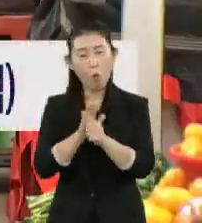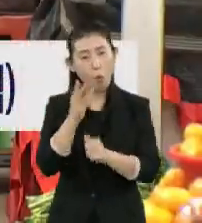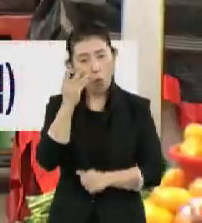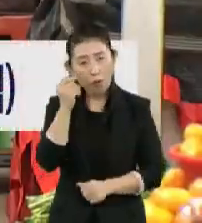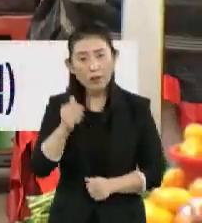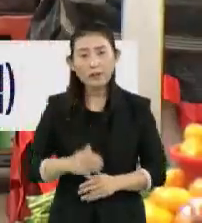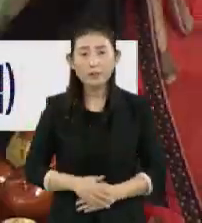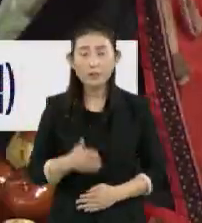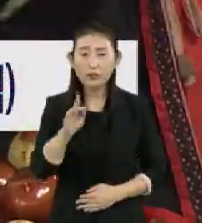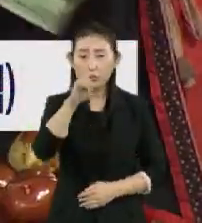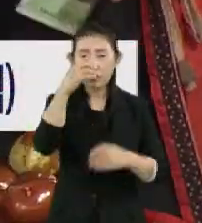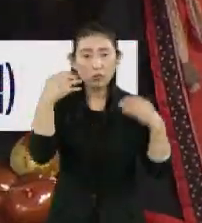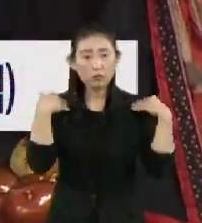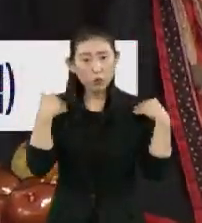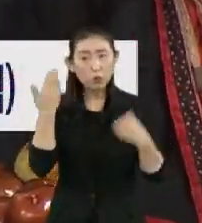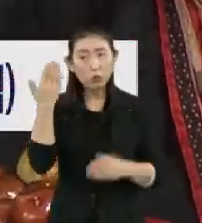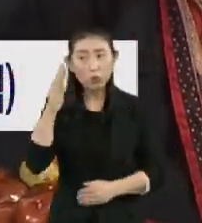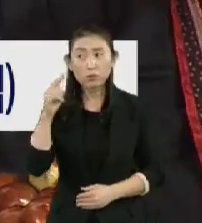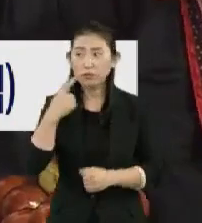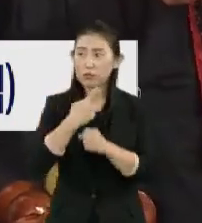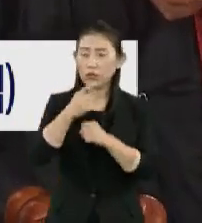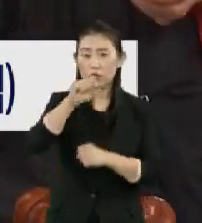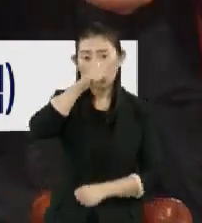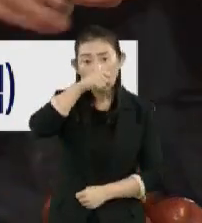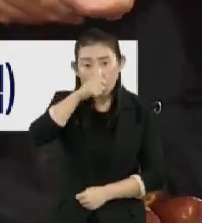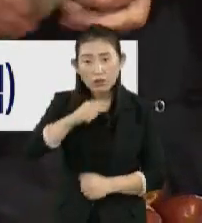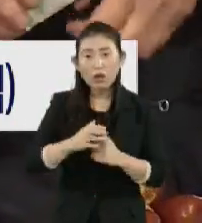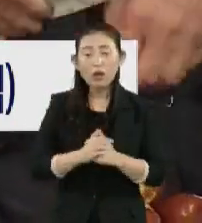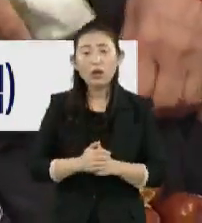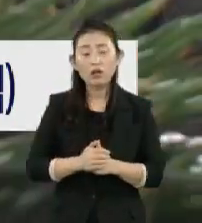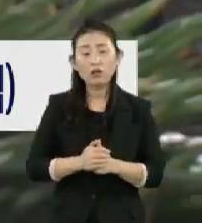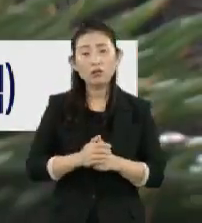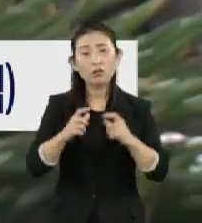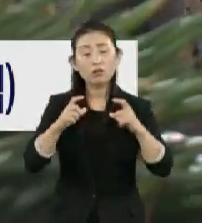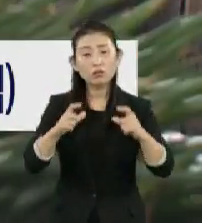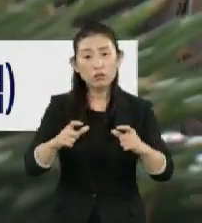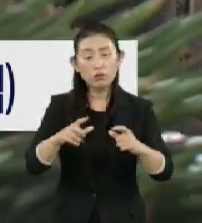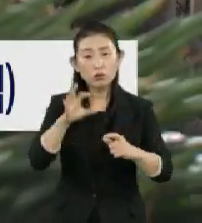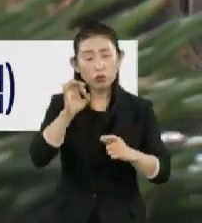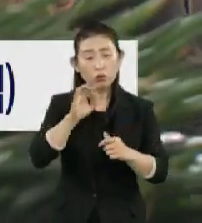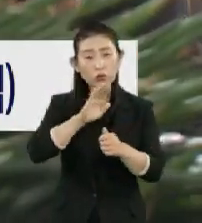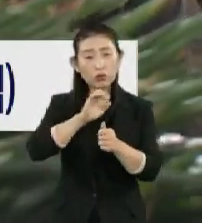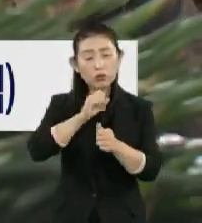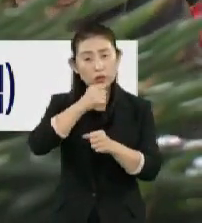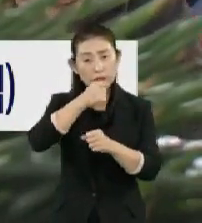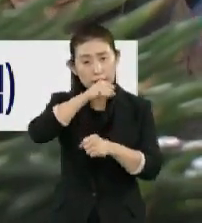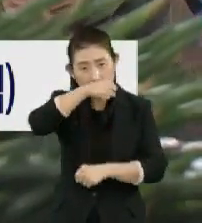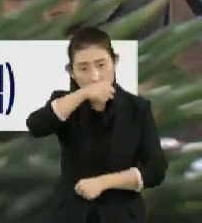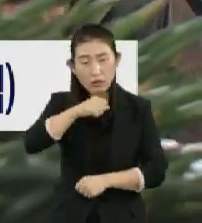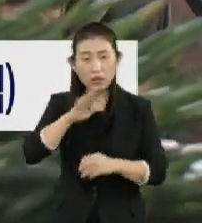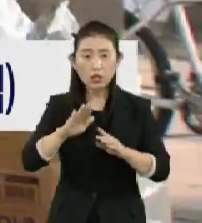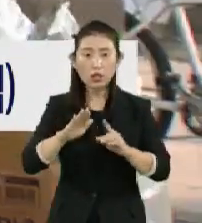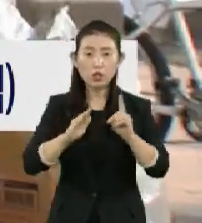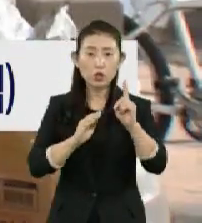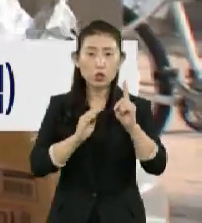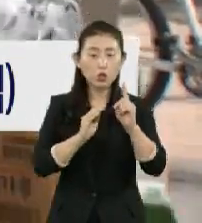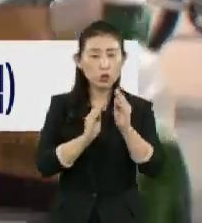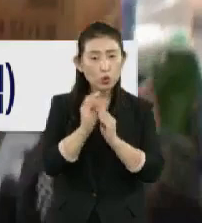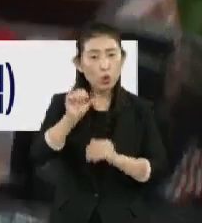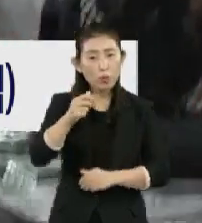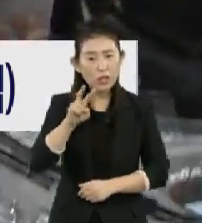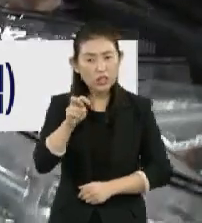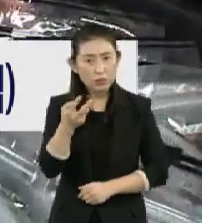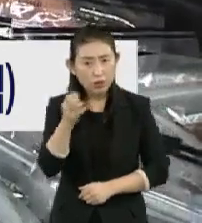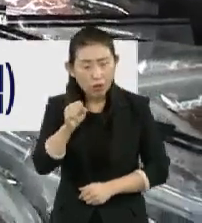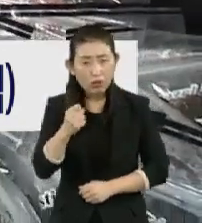있습니다. 하지만 정부는 최근 내년도 예산안에 지역화폐 발행 지원 예산을 올해 1조